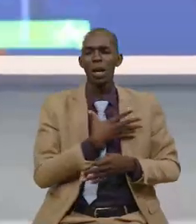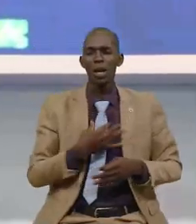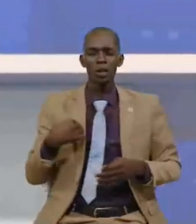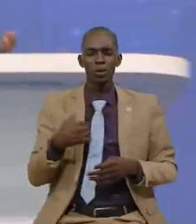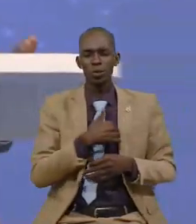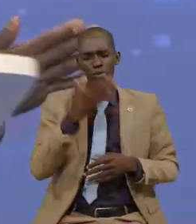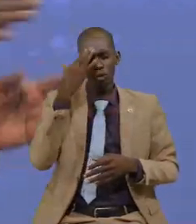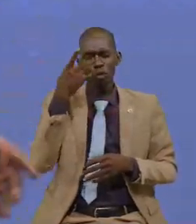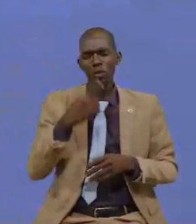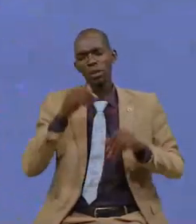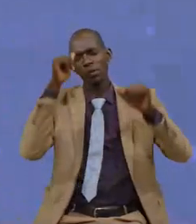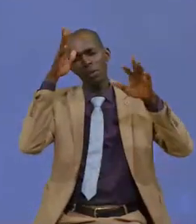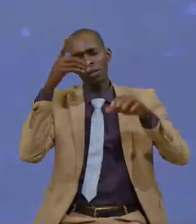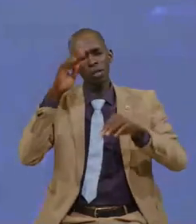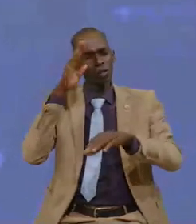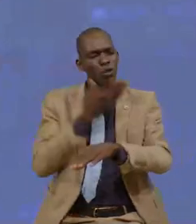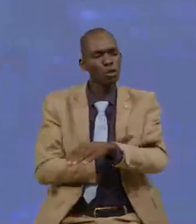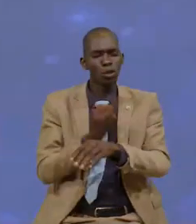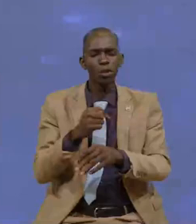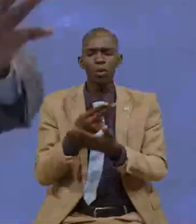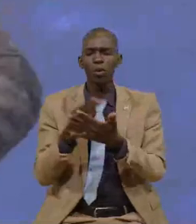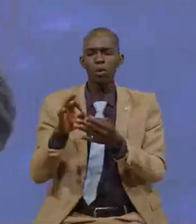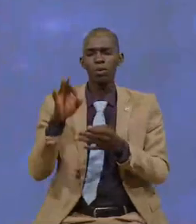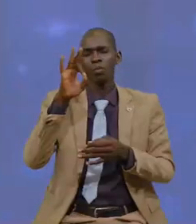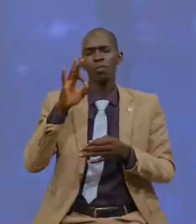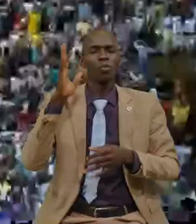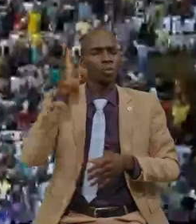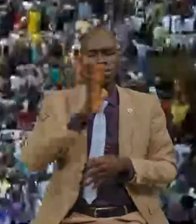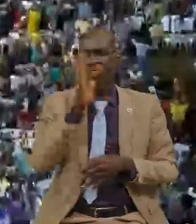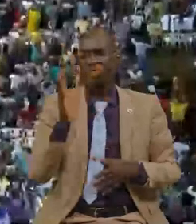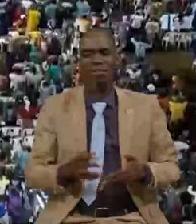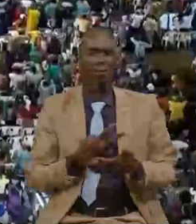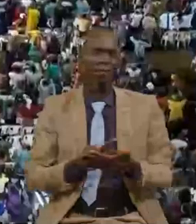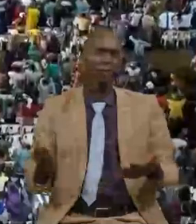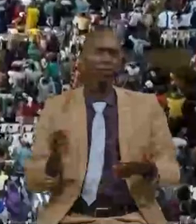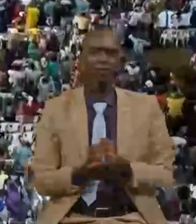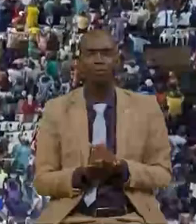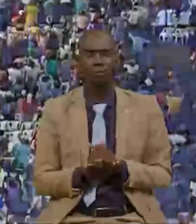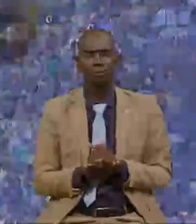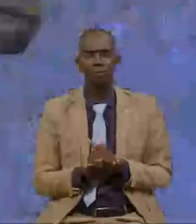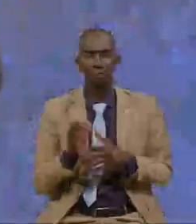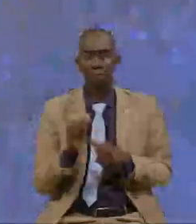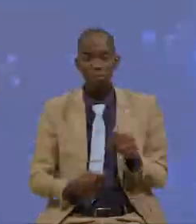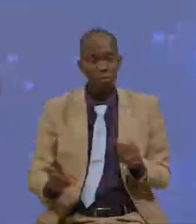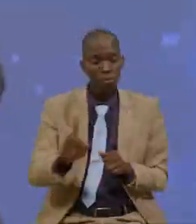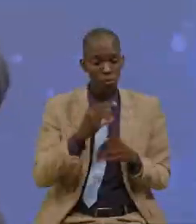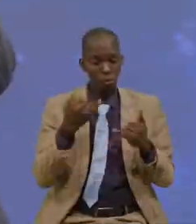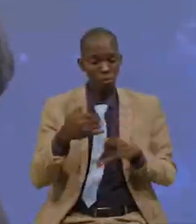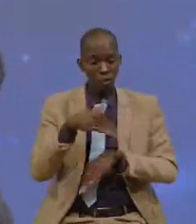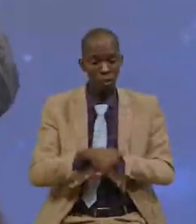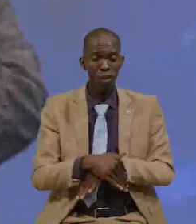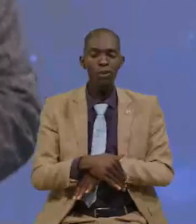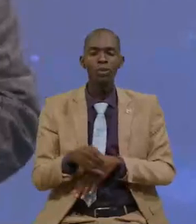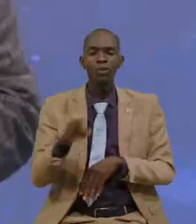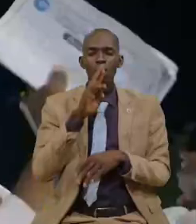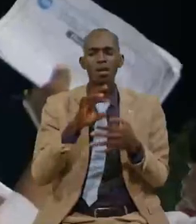Saint-Esprit. Nous savons le Père, le Fils et le Saint-Esprit, les trois n'échouent jamais. Tout le monde